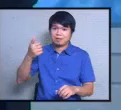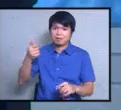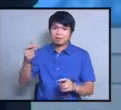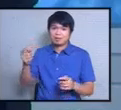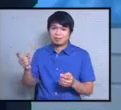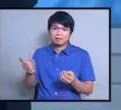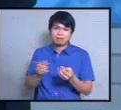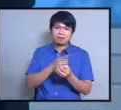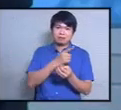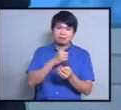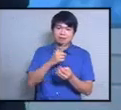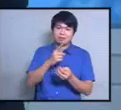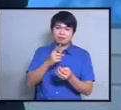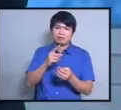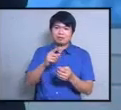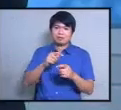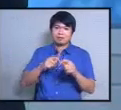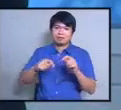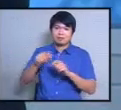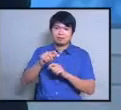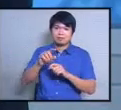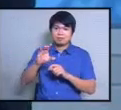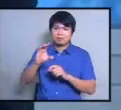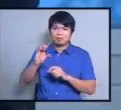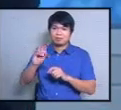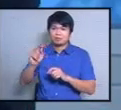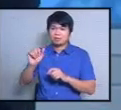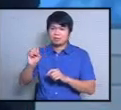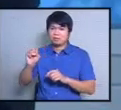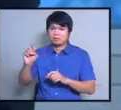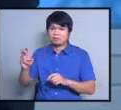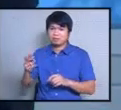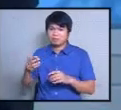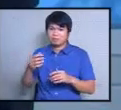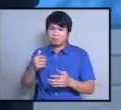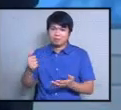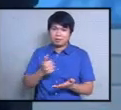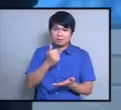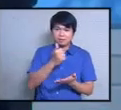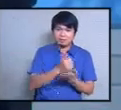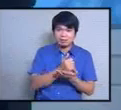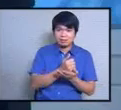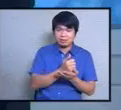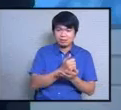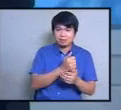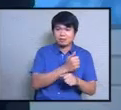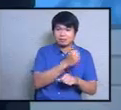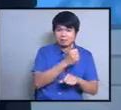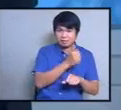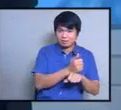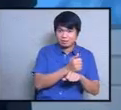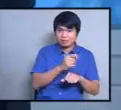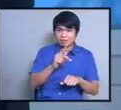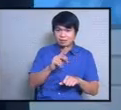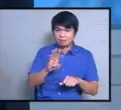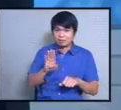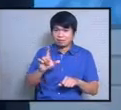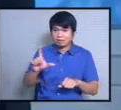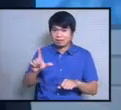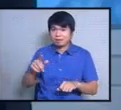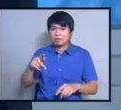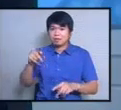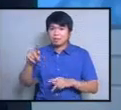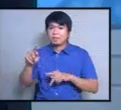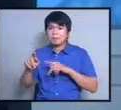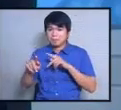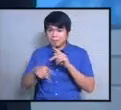sa turncoatism. Sa halip, niluklok ng COMELEC ang kalaban niya na taga KBL. Dito unang lumabas ang tinatawag na people